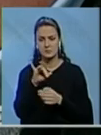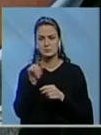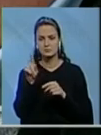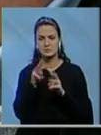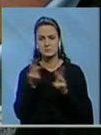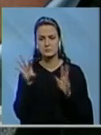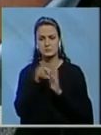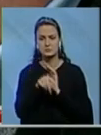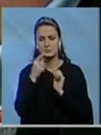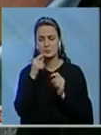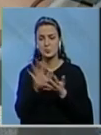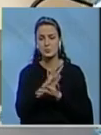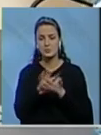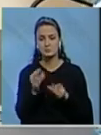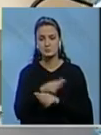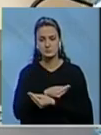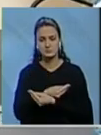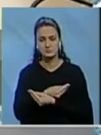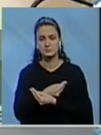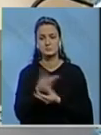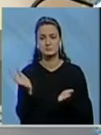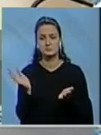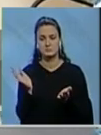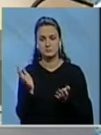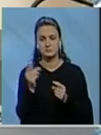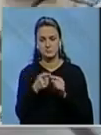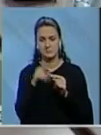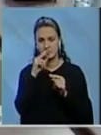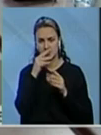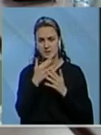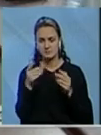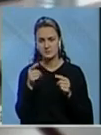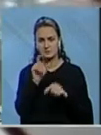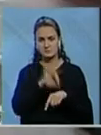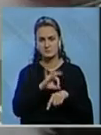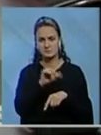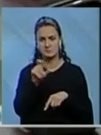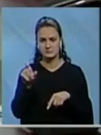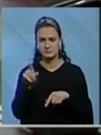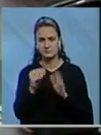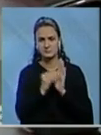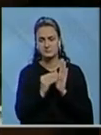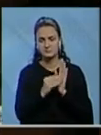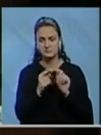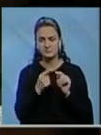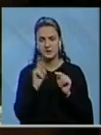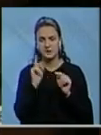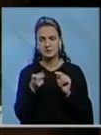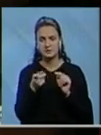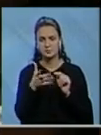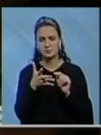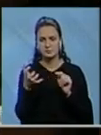აცხადებენ, მას შემდეგ რაც უფასოდ რიგდება მედიკამენტი პაციენტებს ისთვის რეცეპტის მეშვეობით, სულ